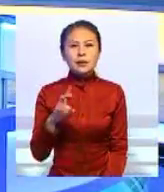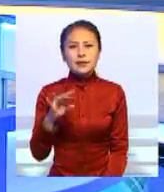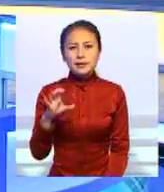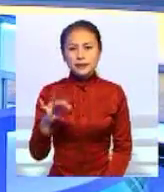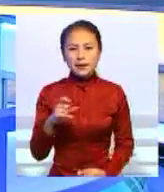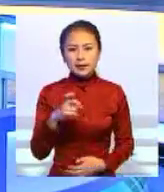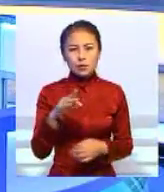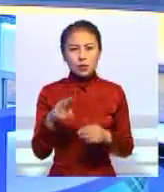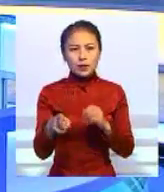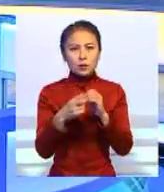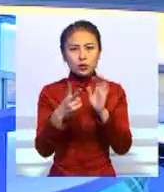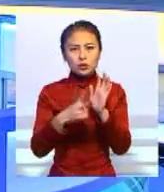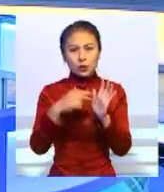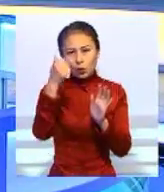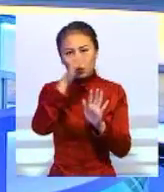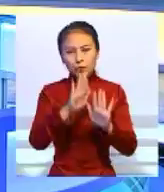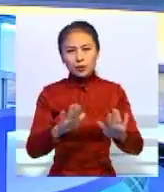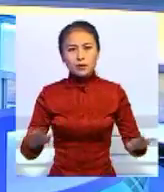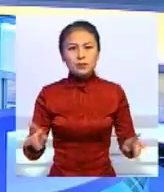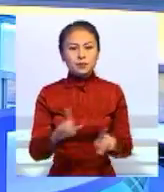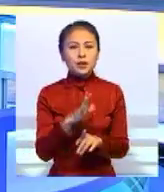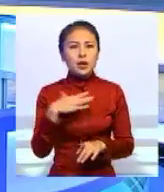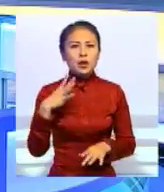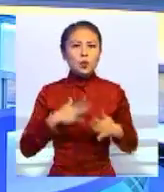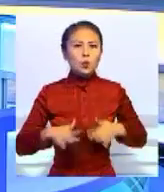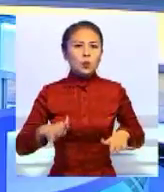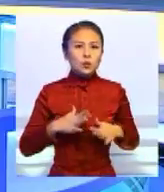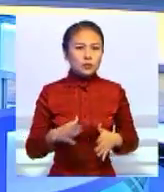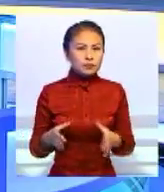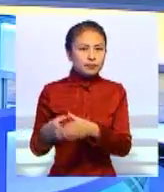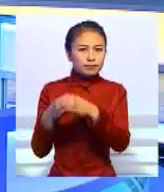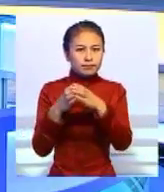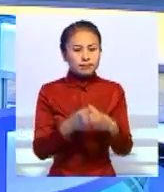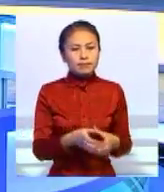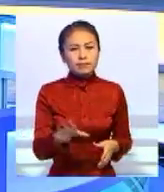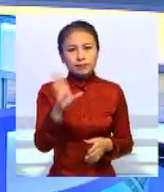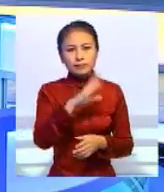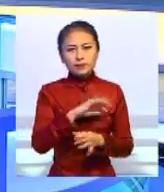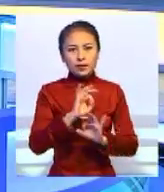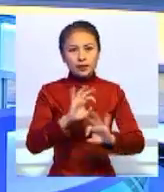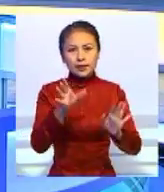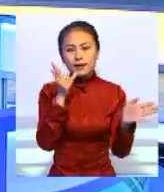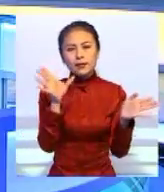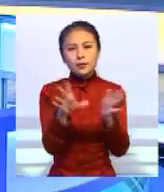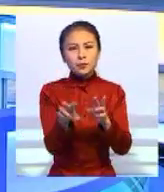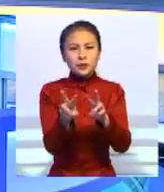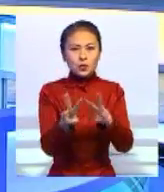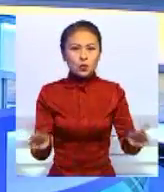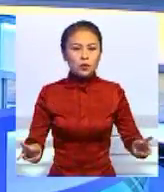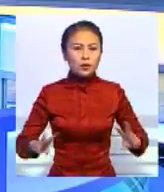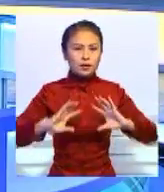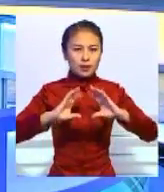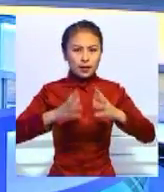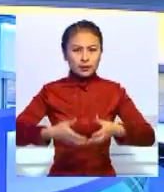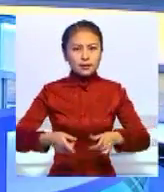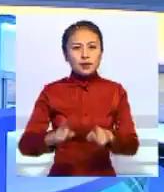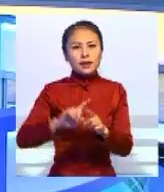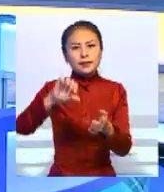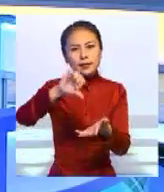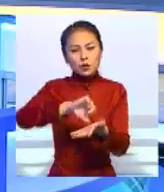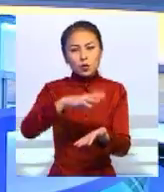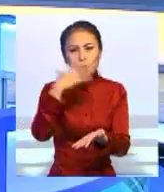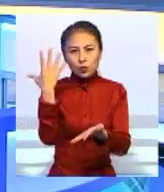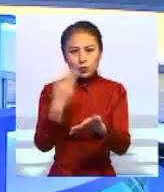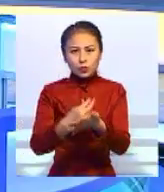Тбилисиде Экспо 2017 көрмесінен қайтқан грузиялық делегация алған әсерлермен бөлісті. Энергетика министрлігінің өкілдері